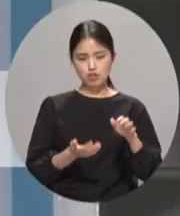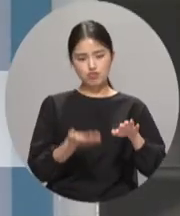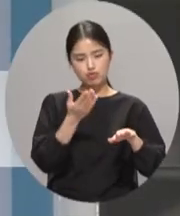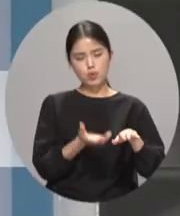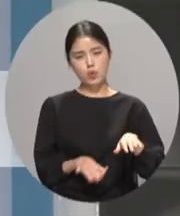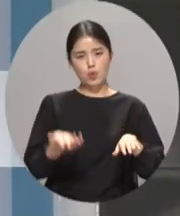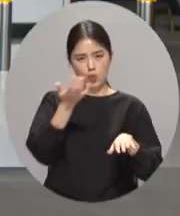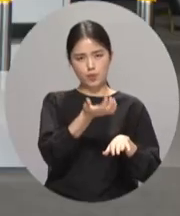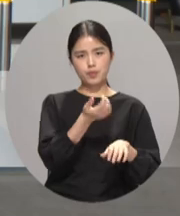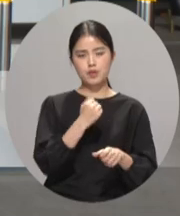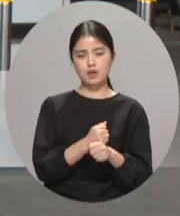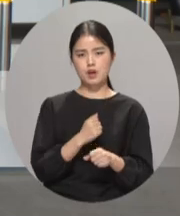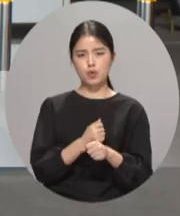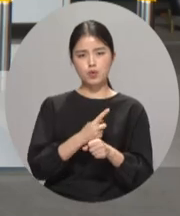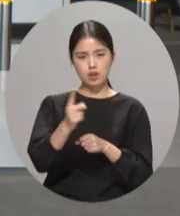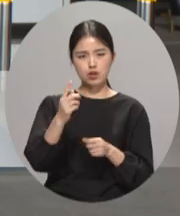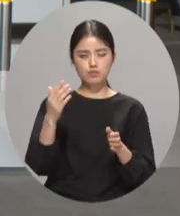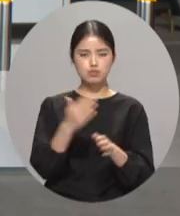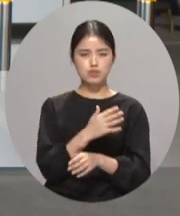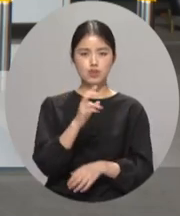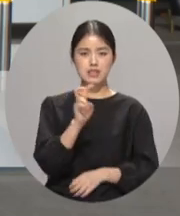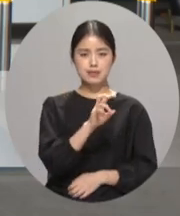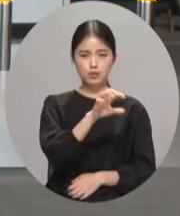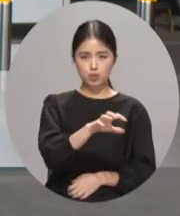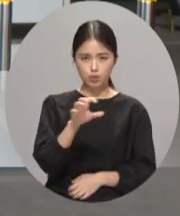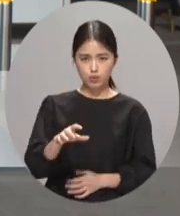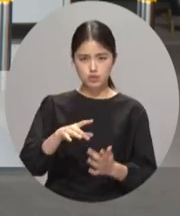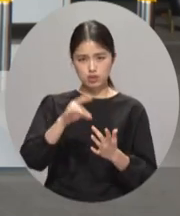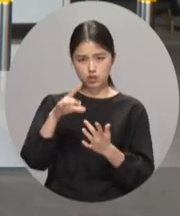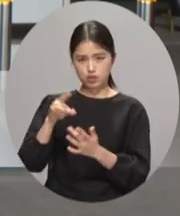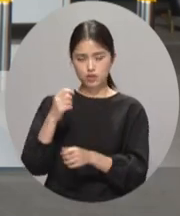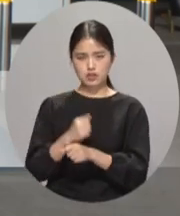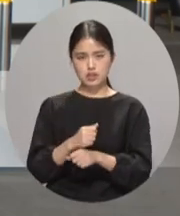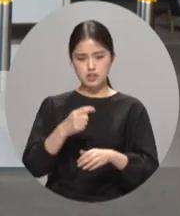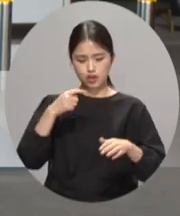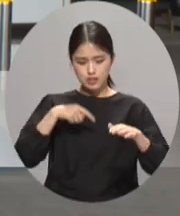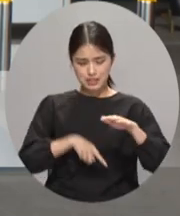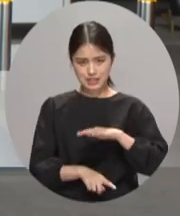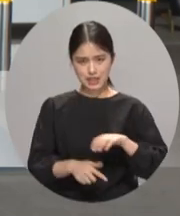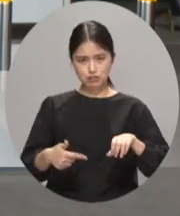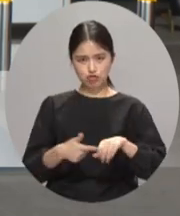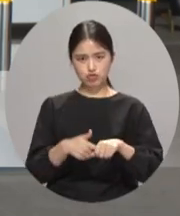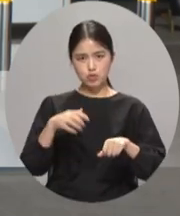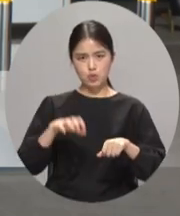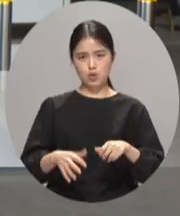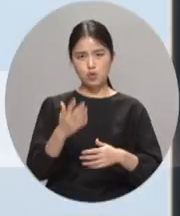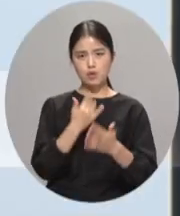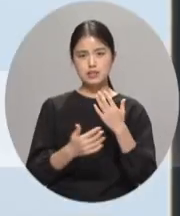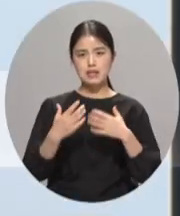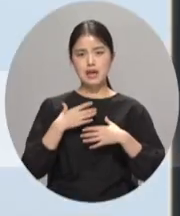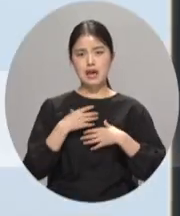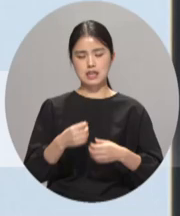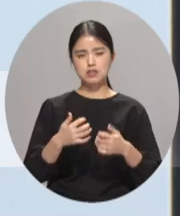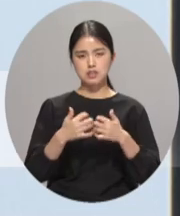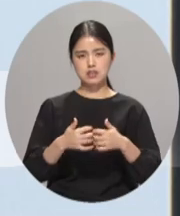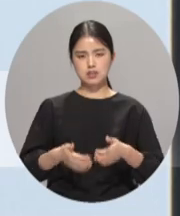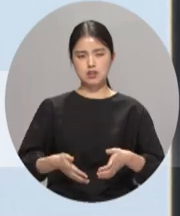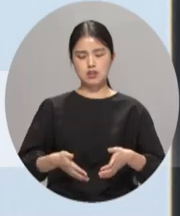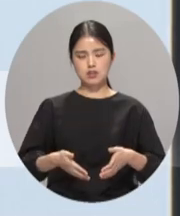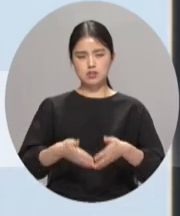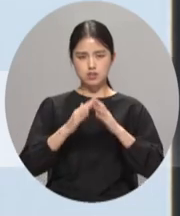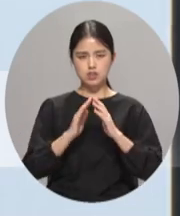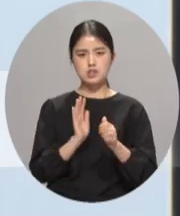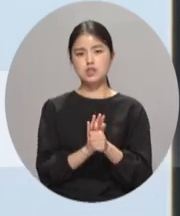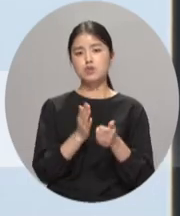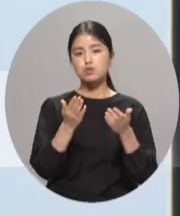추진하고 내년부터는 20여 곳을 선정해 지하 충전 구역에 화재 안전 시설 설치를 지원할